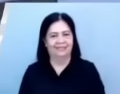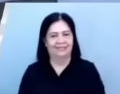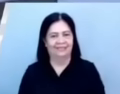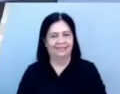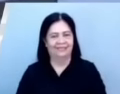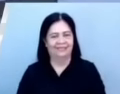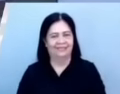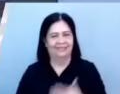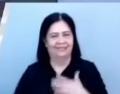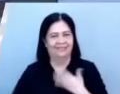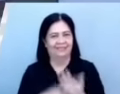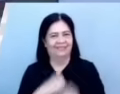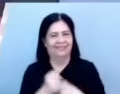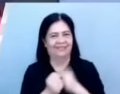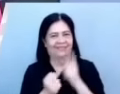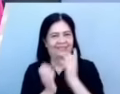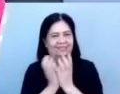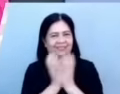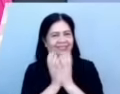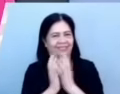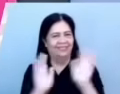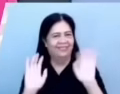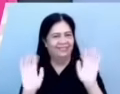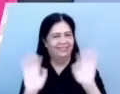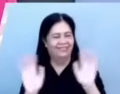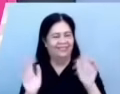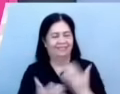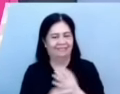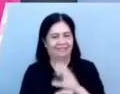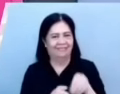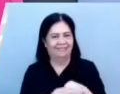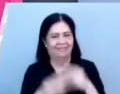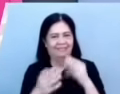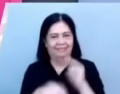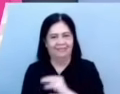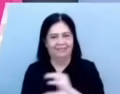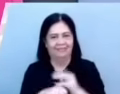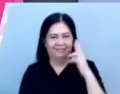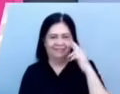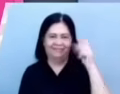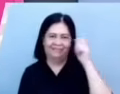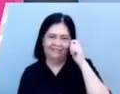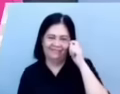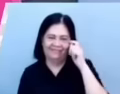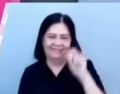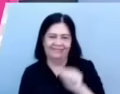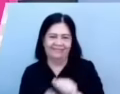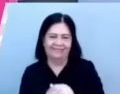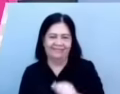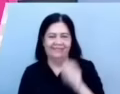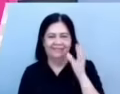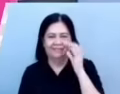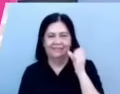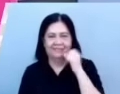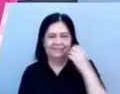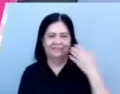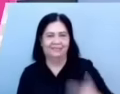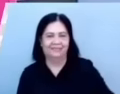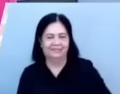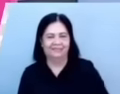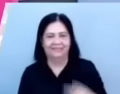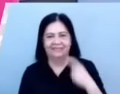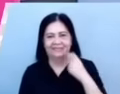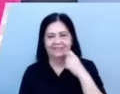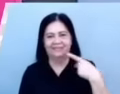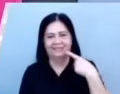Ito po ang Balitang Hali, bahagi kami ng mas malaking misyon. Rafi Tima po. Sa ngalan ni Connie Season, ako po si Tina Panganiban